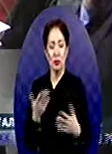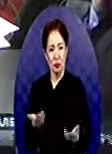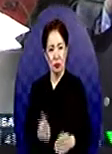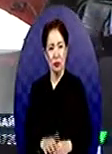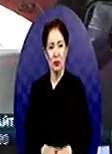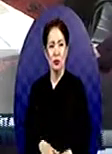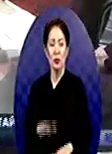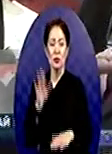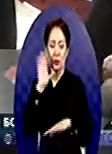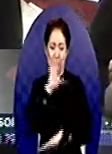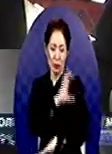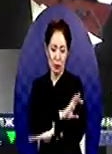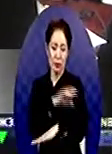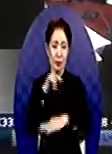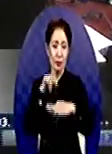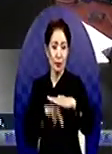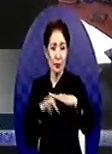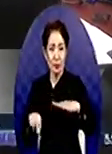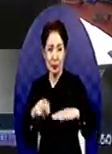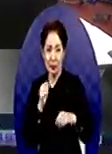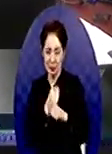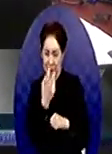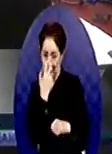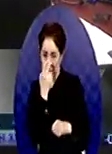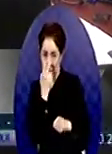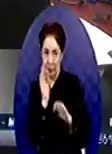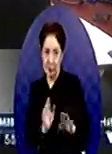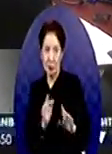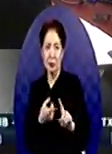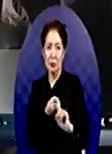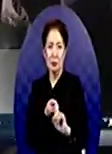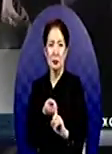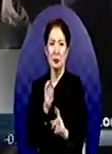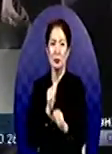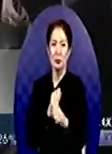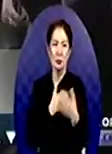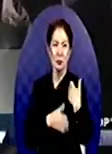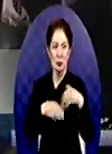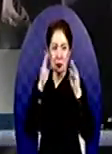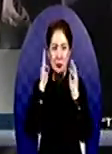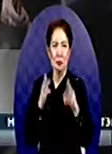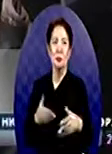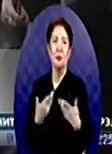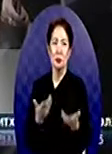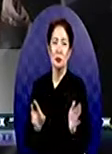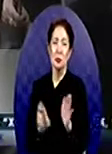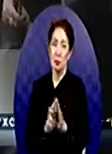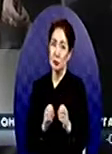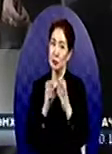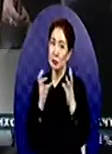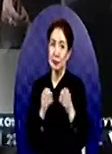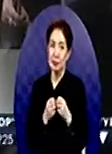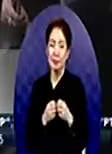сургууль цэцэрлэг нэг бүрийн үйл ажиллагаанд хяналт тавих, холбогдох арга хэмжээг шуурхай авах шийдвэр гарах боломж бүрдсэн байна.